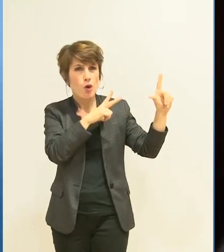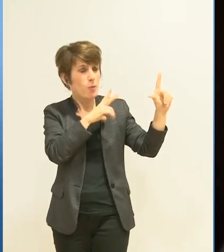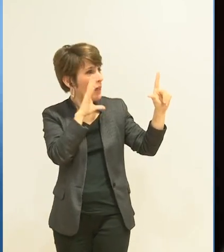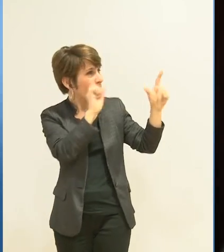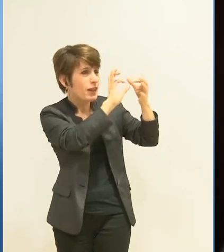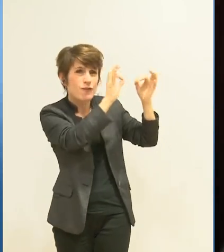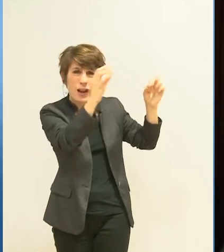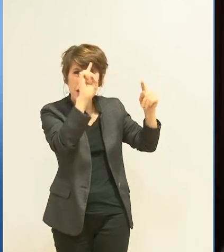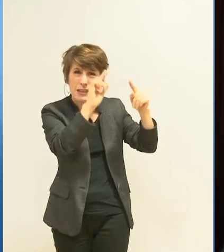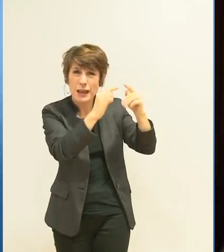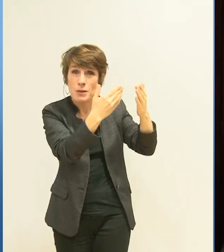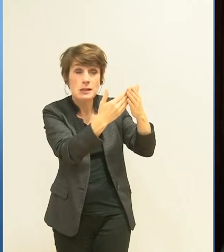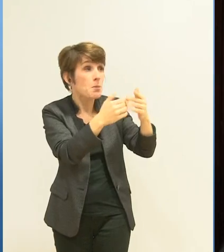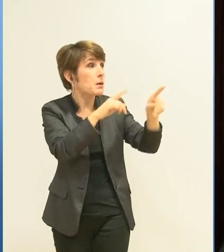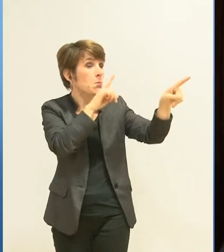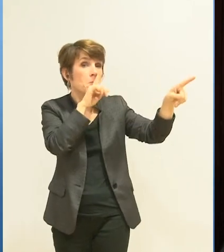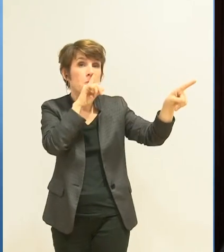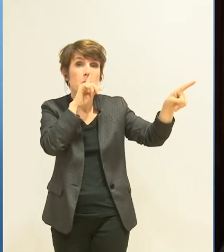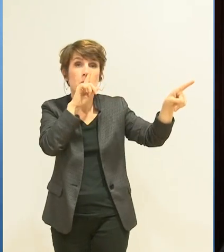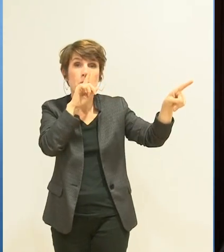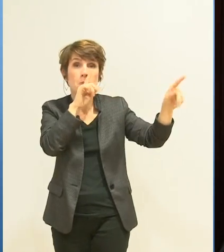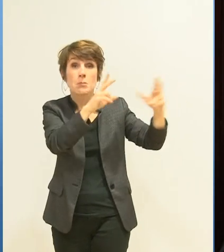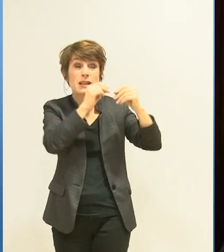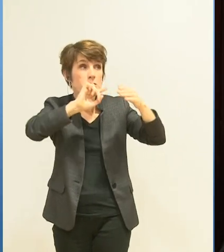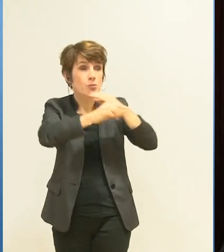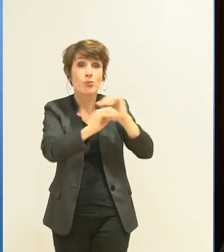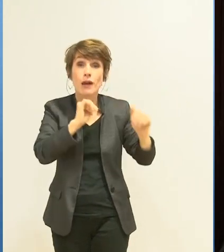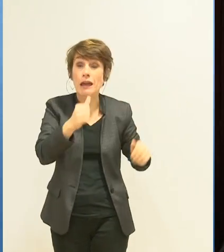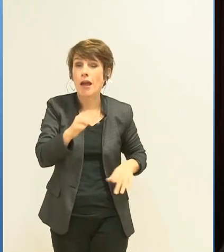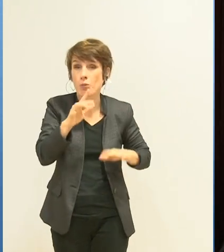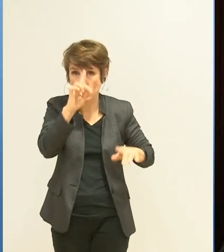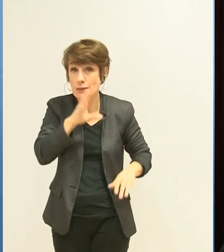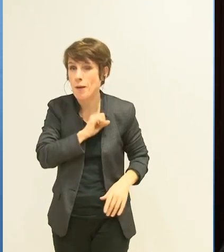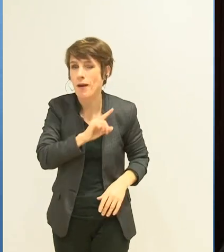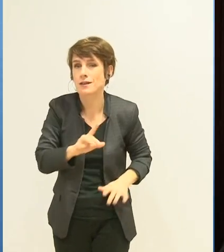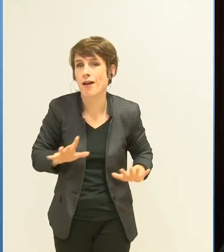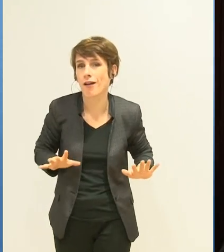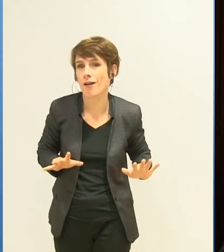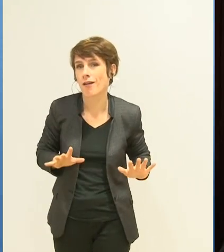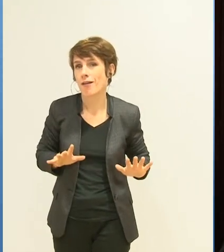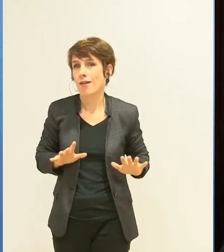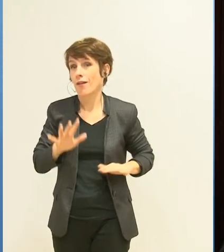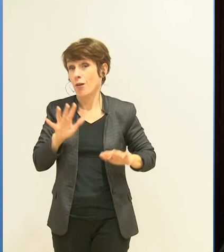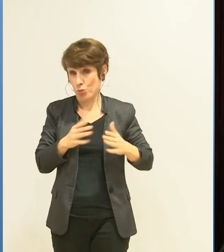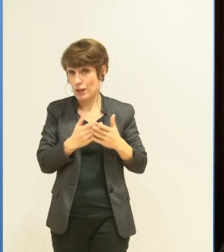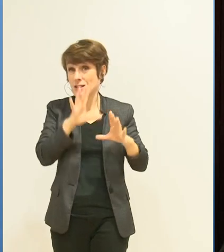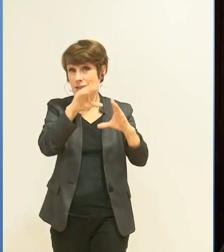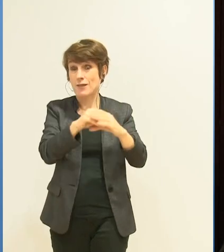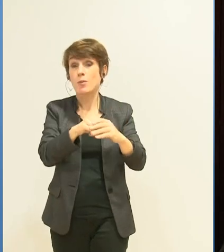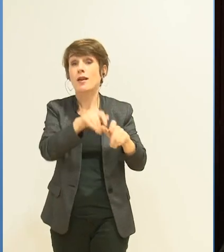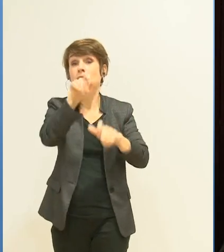question là mais là pas été reprise c'est peut-être pas par hasard ça fait partie aussi peut-être de la baisse de personnel